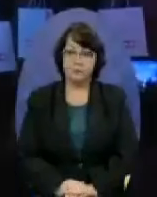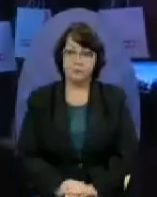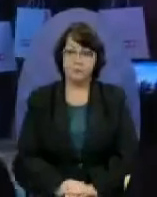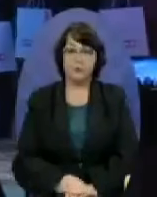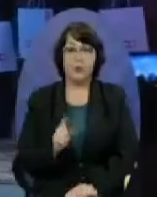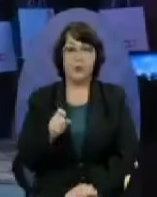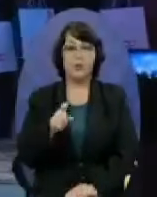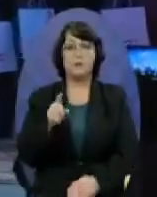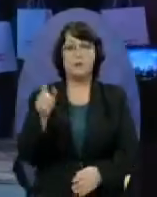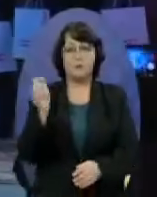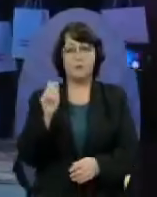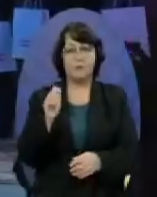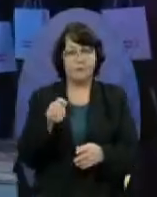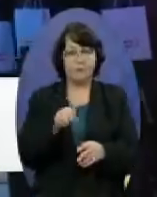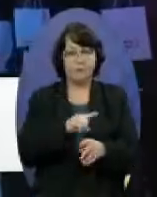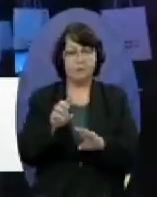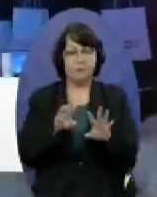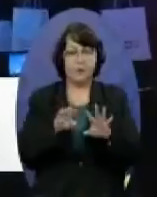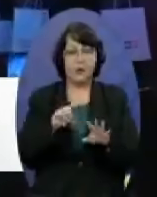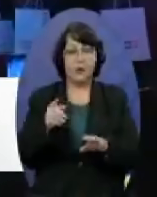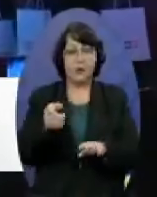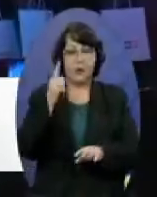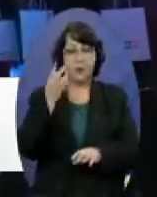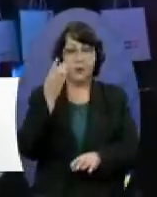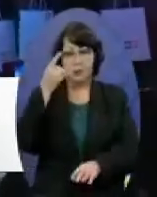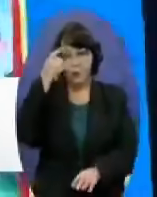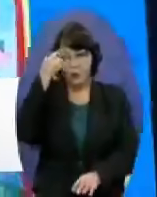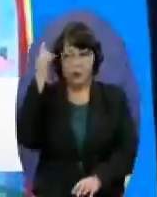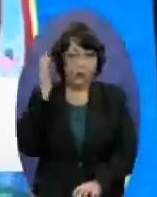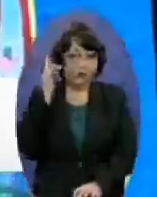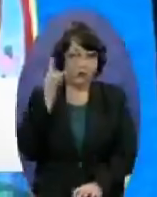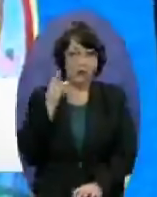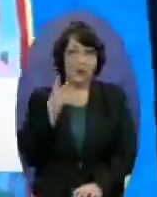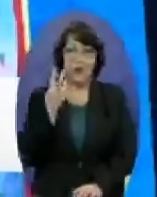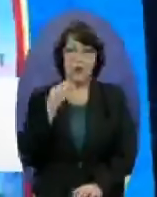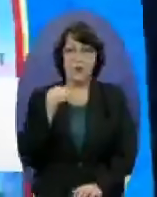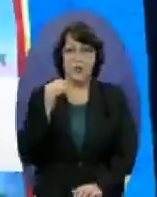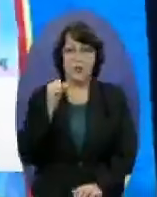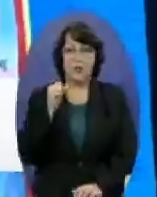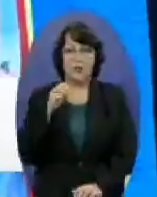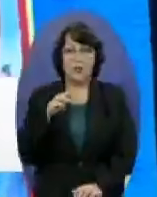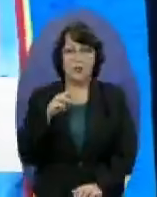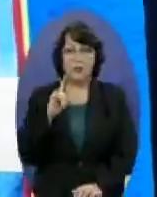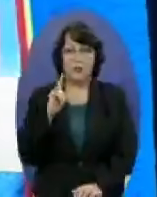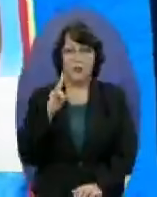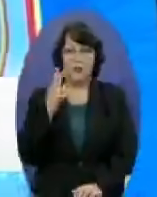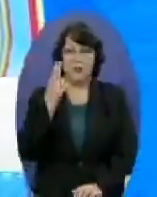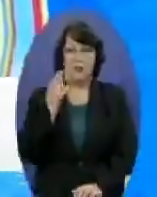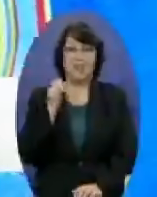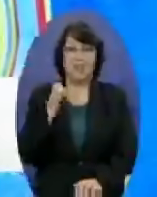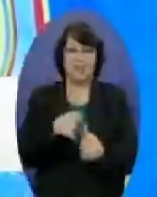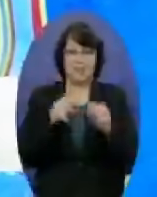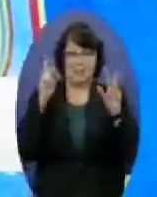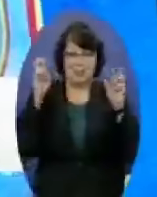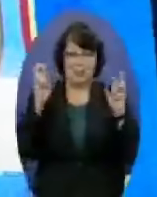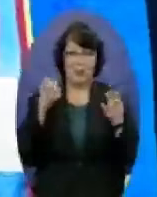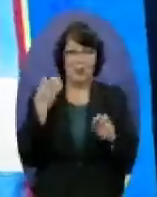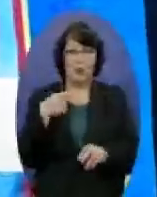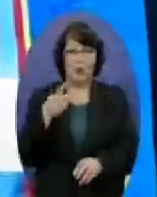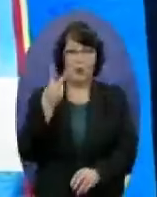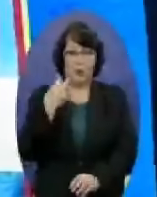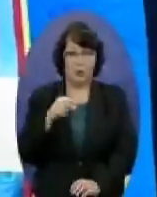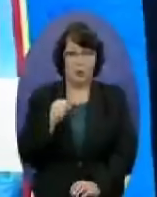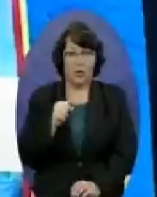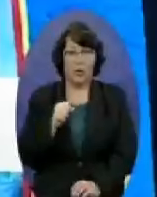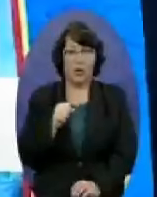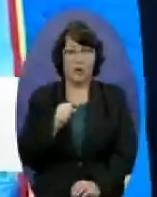Энэ жилийн наадмын тэргүүн байрын шагналыг Монголын радиогийн найруулагч Жамбал Дурж жамын цас шүлгээрээ эзэлсэн юм. Өмнө нь 2 удаа болор цом наадамд оролцож